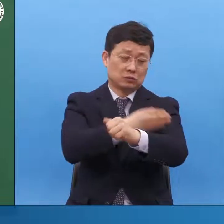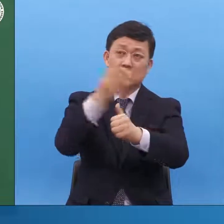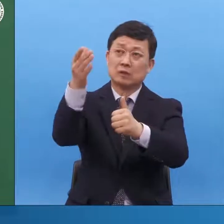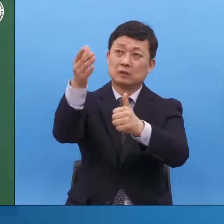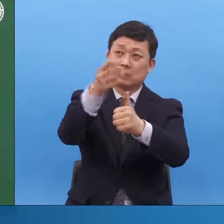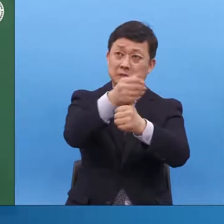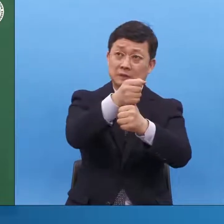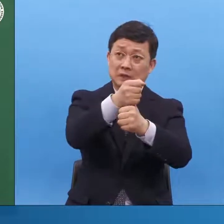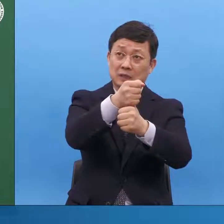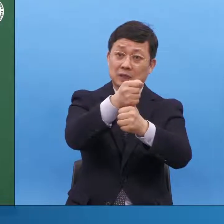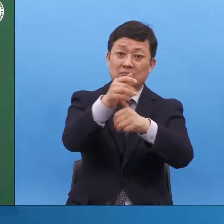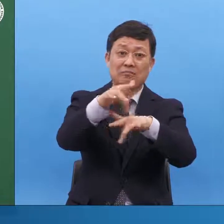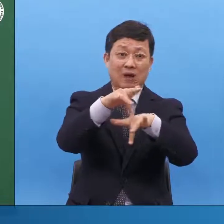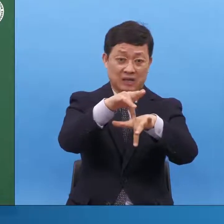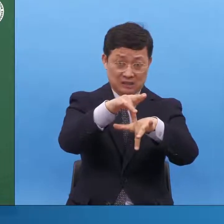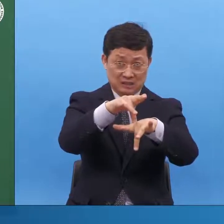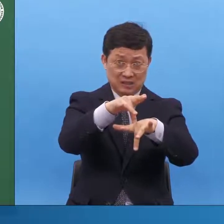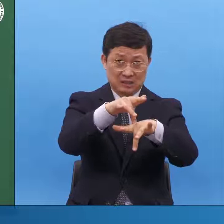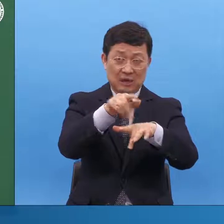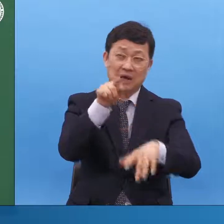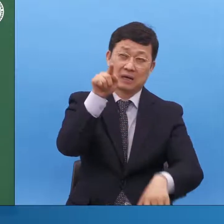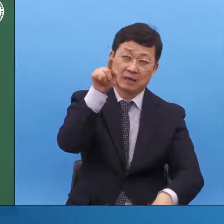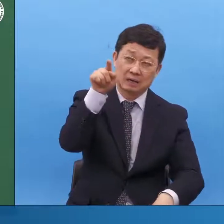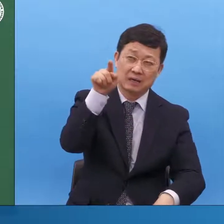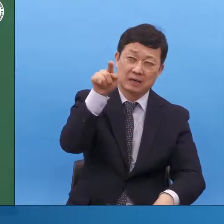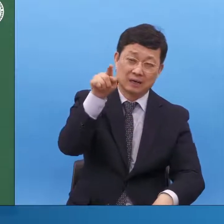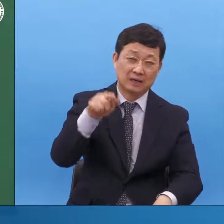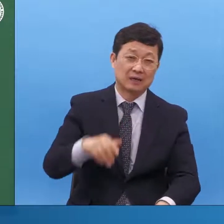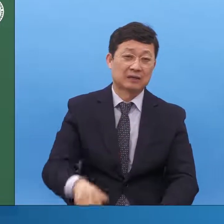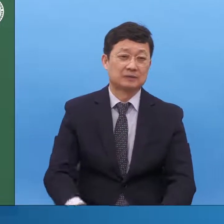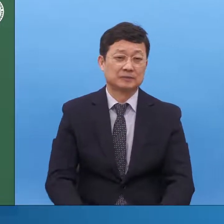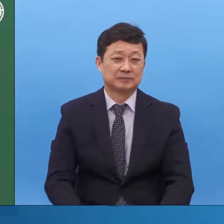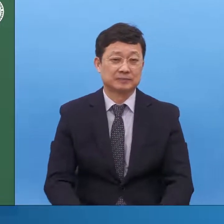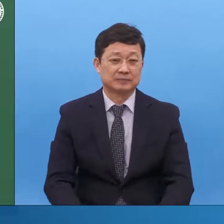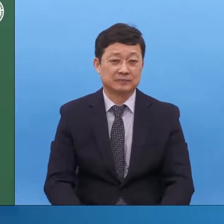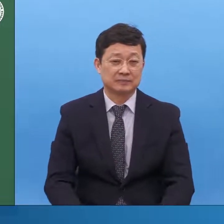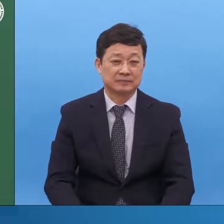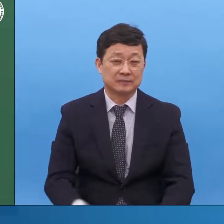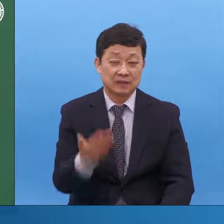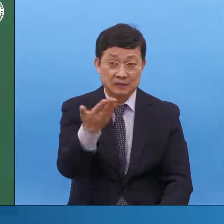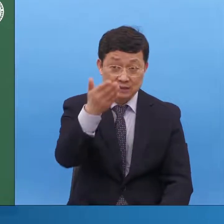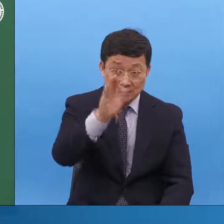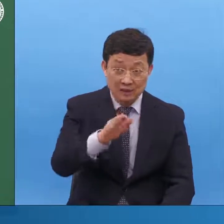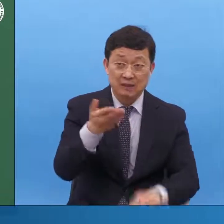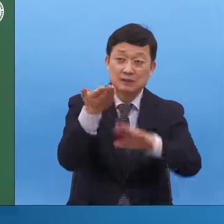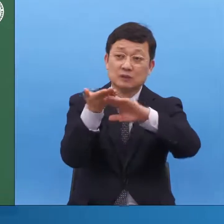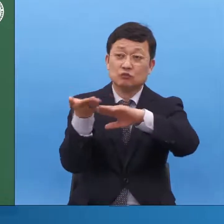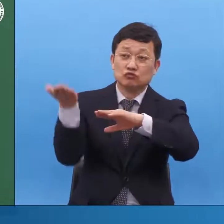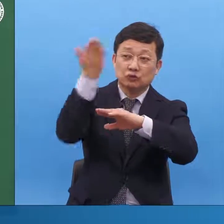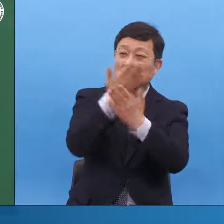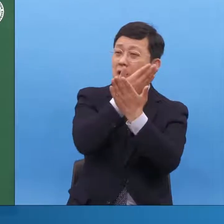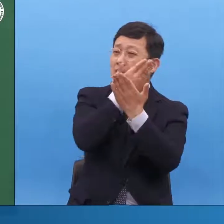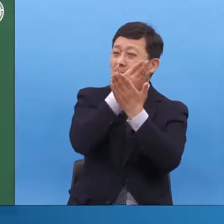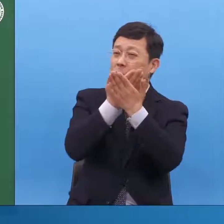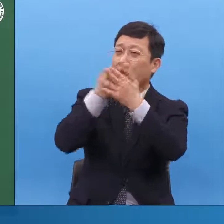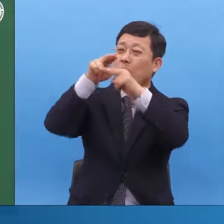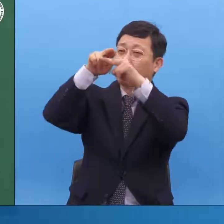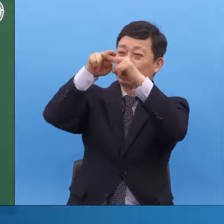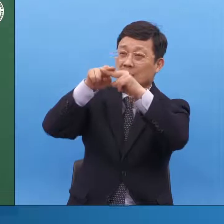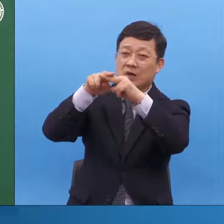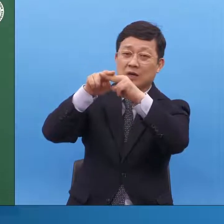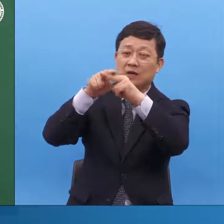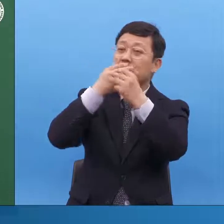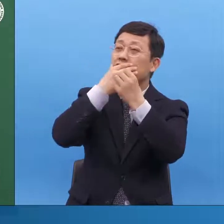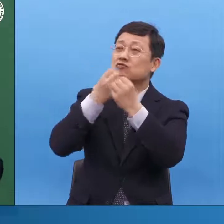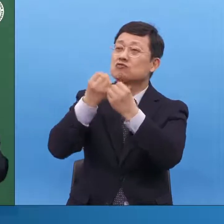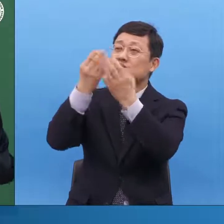뺏겼죠 우리가. And that's what it's 찾아내야 called. 돼요. You need to seek this. 그러나 이거는 뺏기지 않았습니다. But we have not lost hold of this, 보호자. the throne. 이건